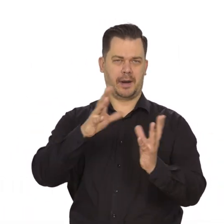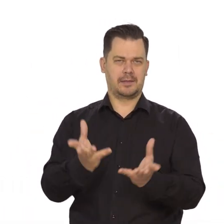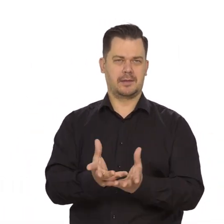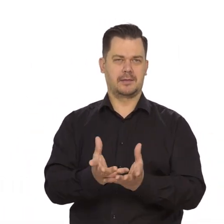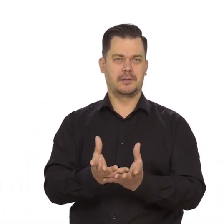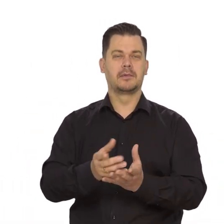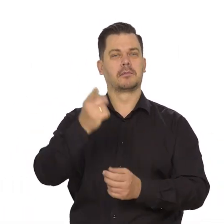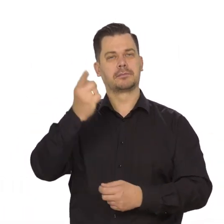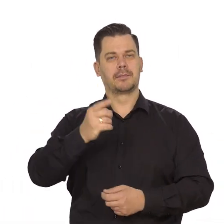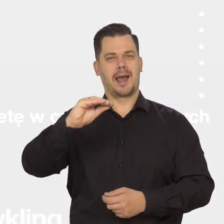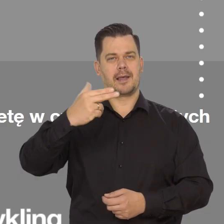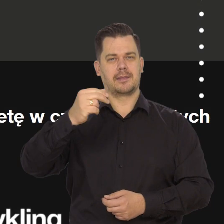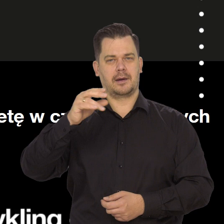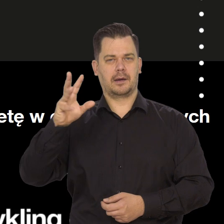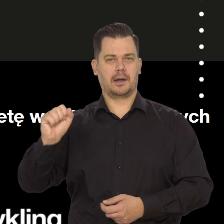razemdlaplanety.pl/energia.